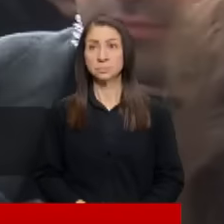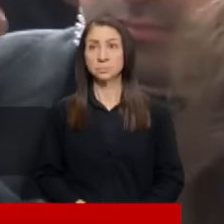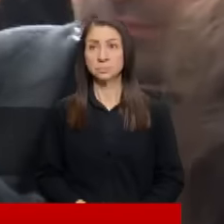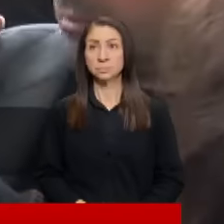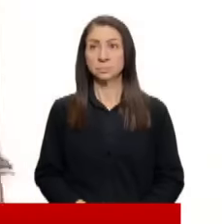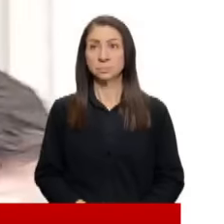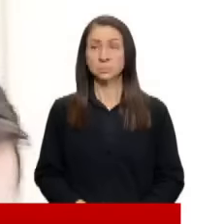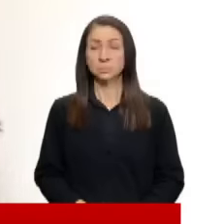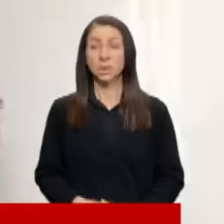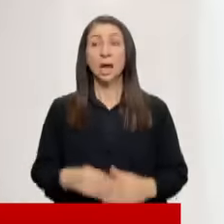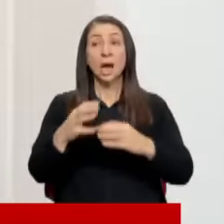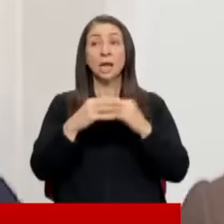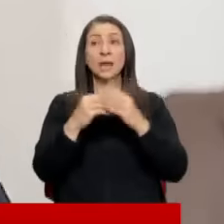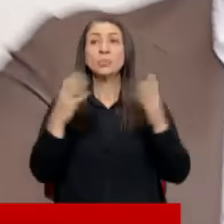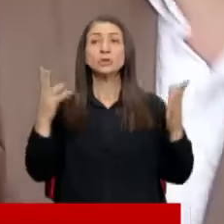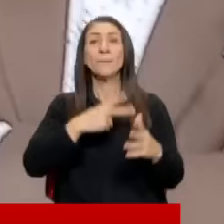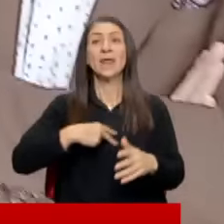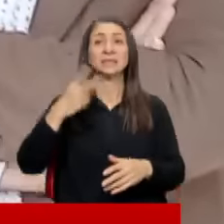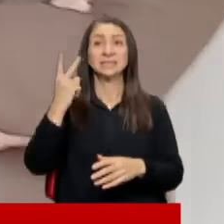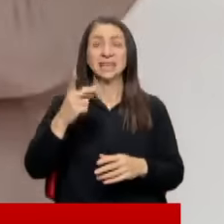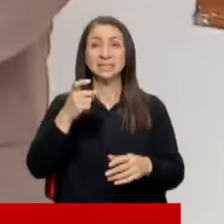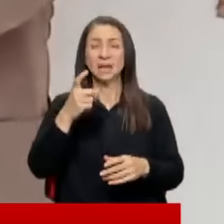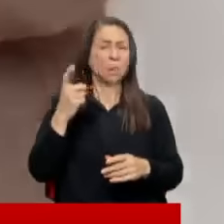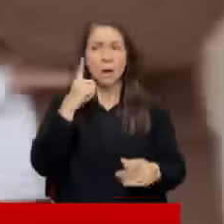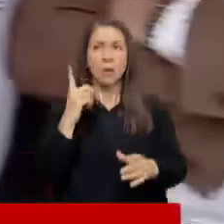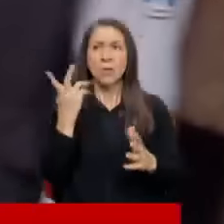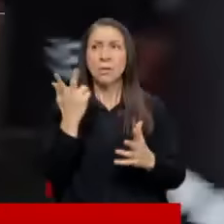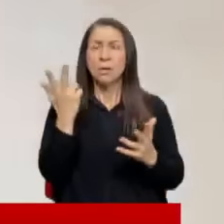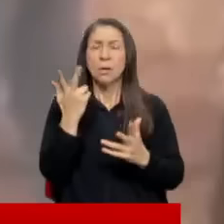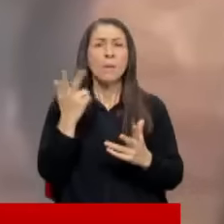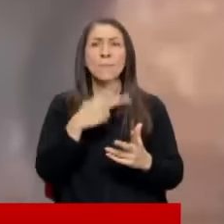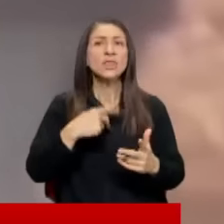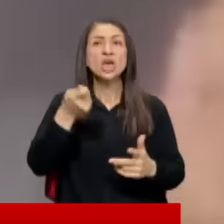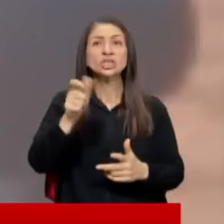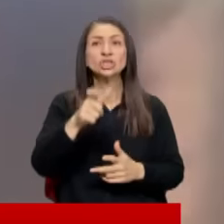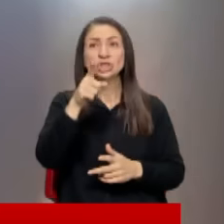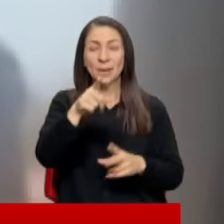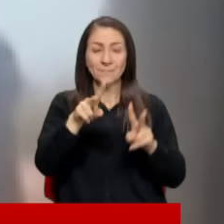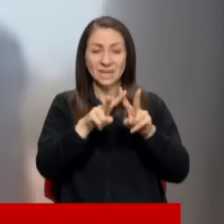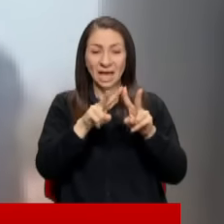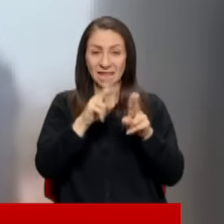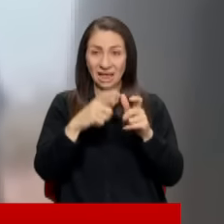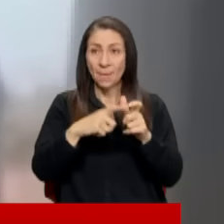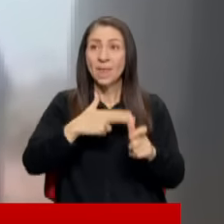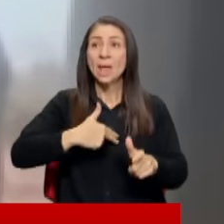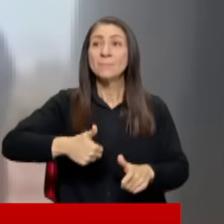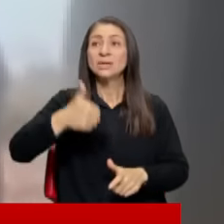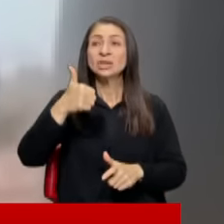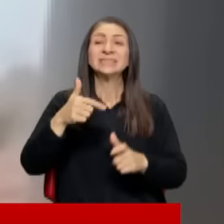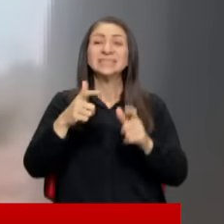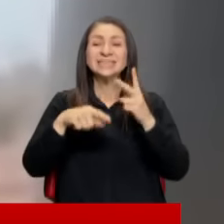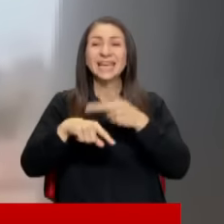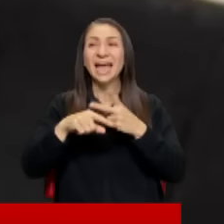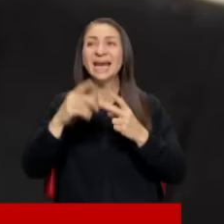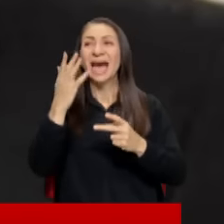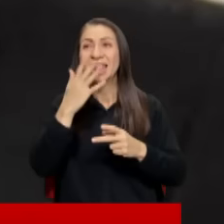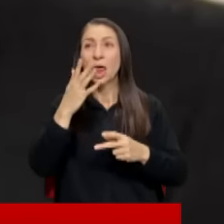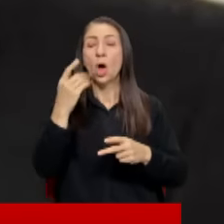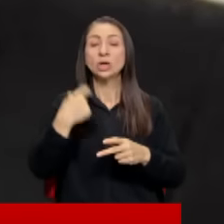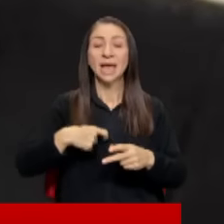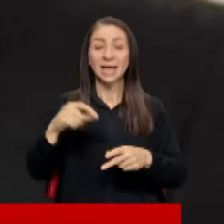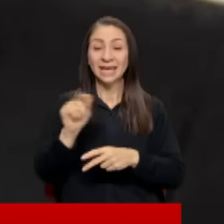çalışan personel yani. Adana Büyükşehir Belediyesi'nde silah sesleri yankılandı. Belediye işçisi Mikail G, Belediye Başkanı Zeydan Karalar'ın özel kalem